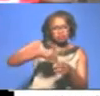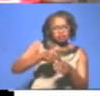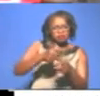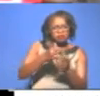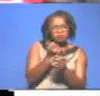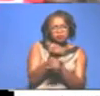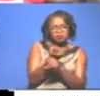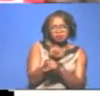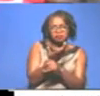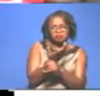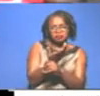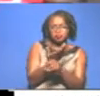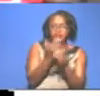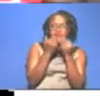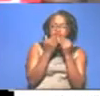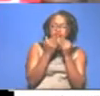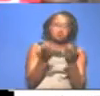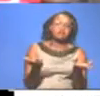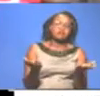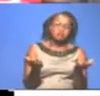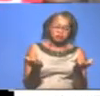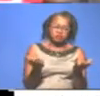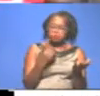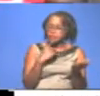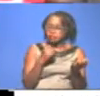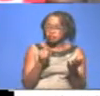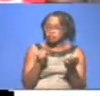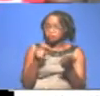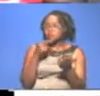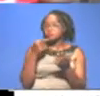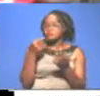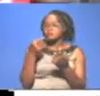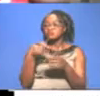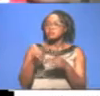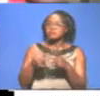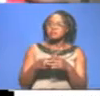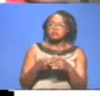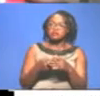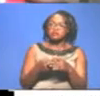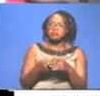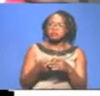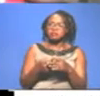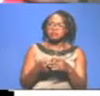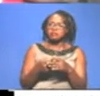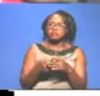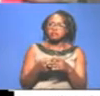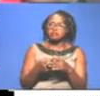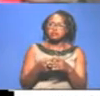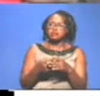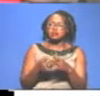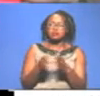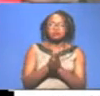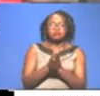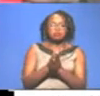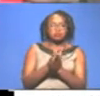hivi inakuwa shida. Sasa tumesema kwamba tutaanza kuweka a kind of a